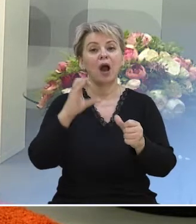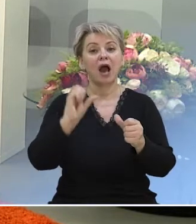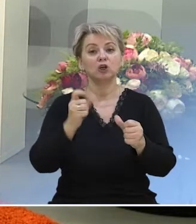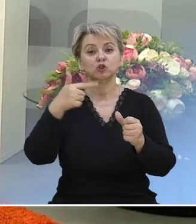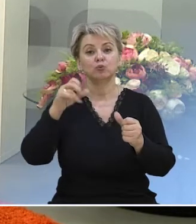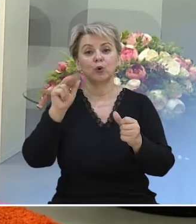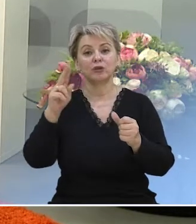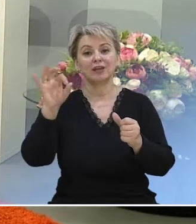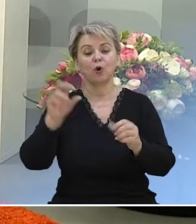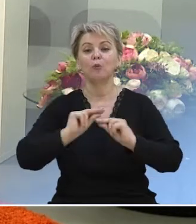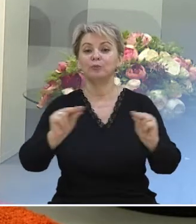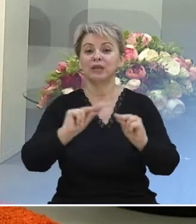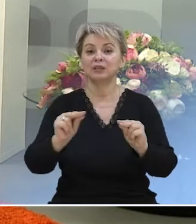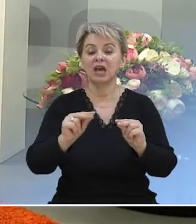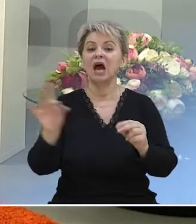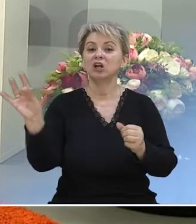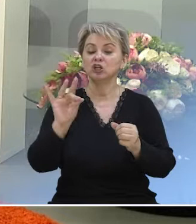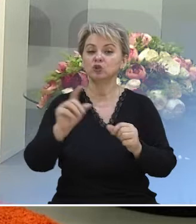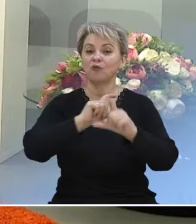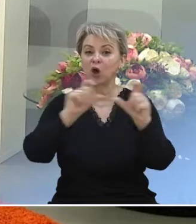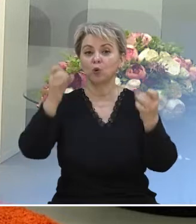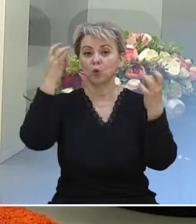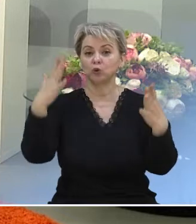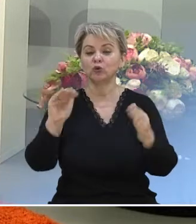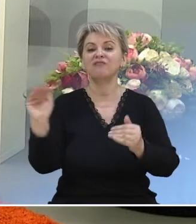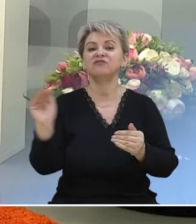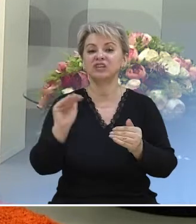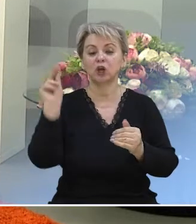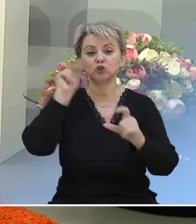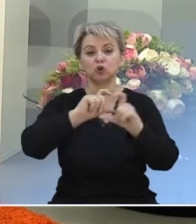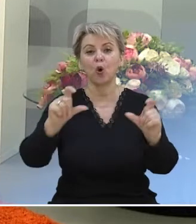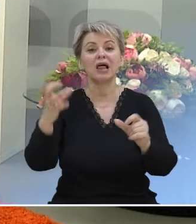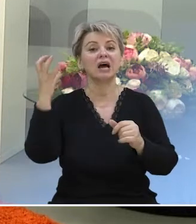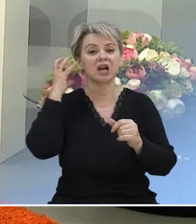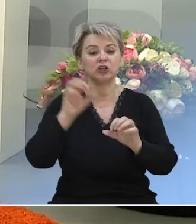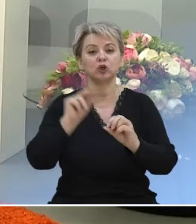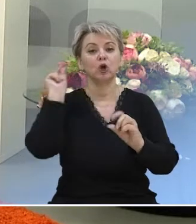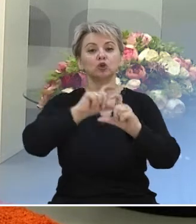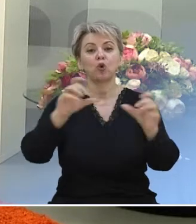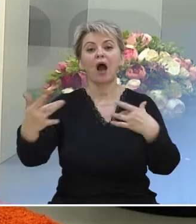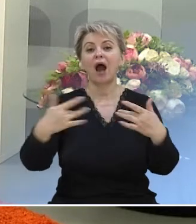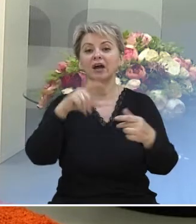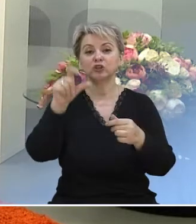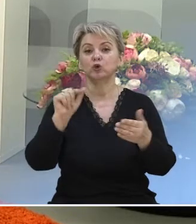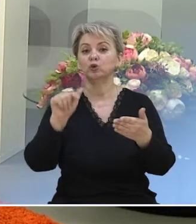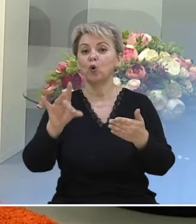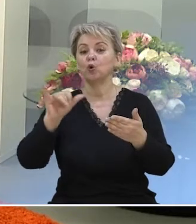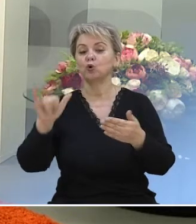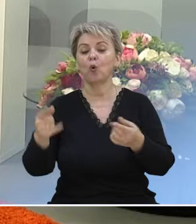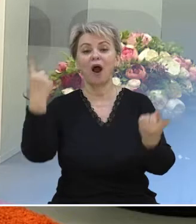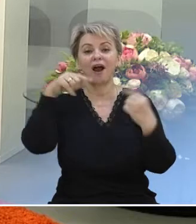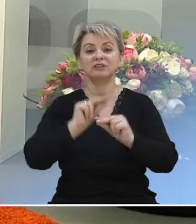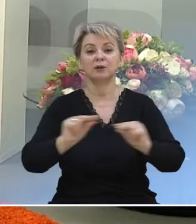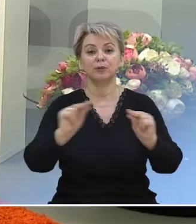Которую зовут Анна Супруненко, преподаватель Ростовского колледжа культуры, Федеральной школы радио. Школы